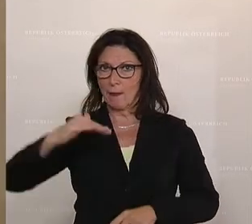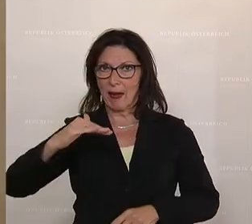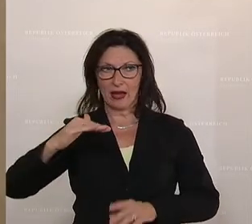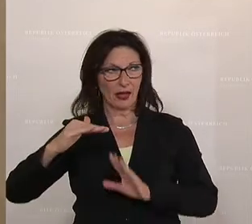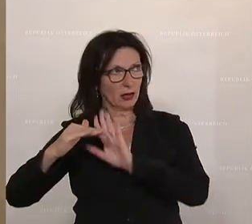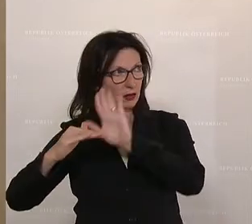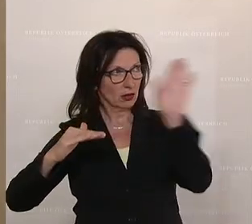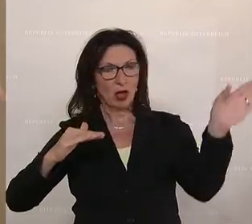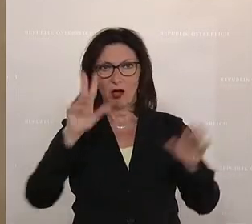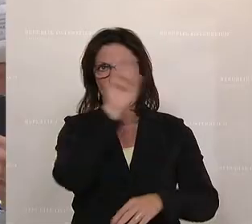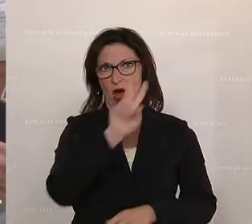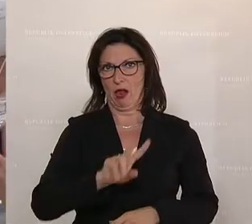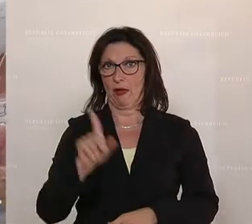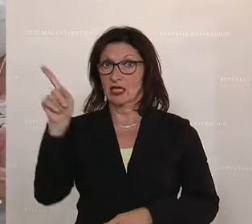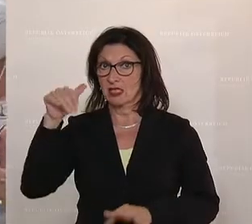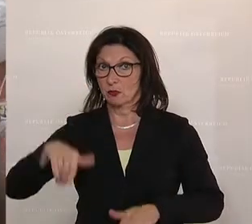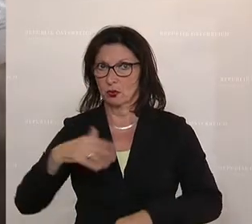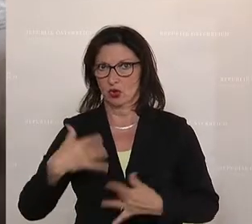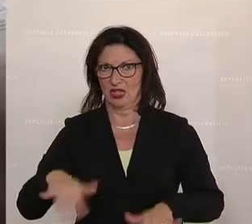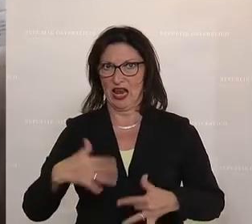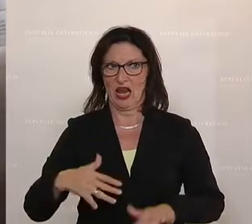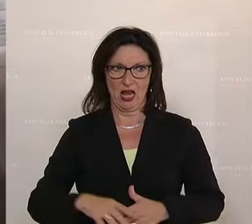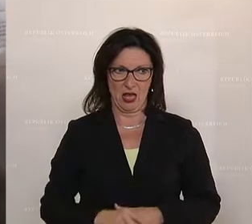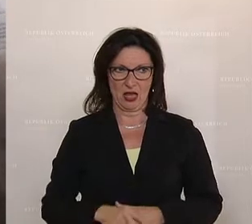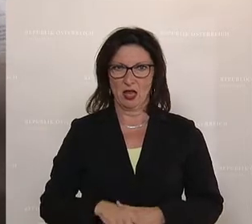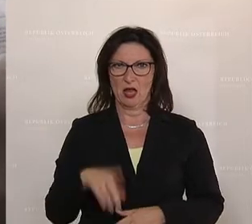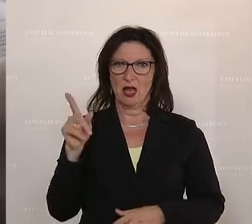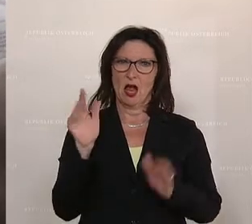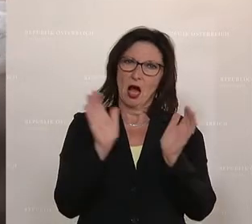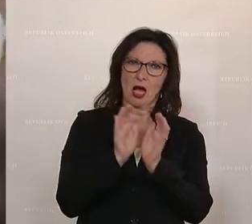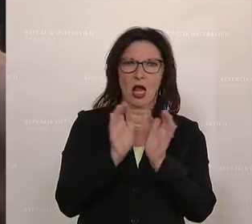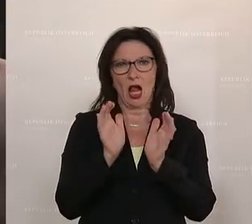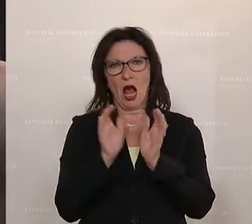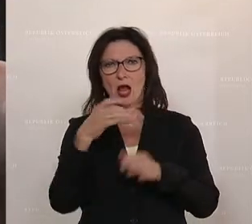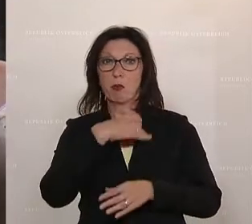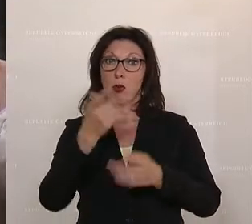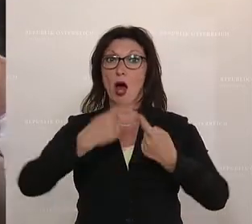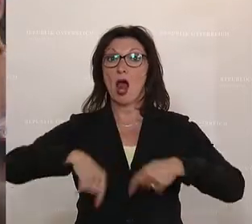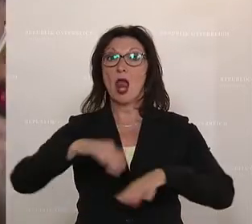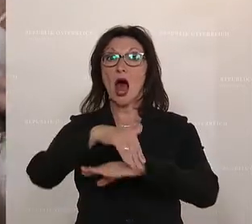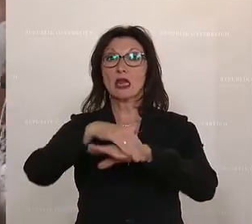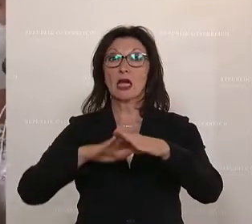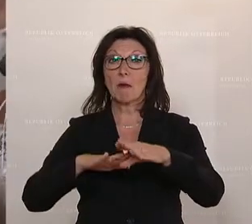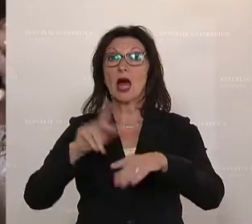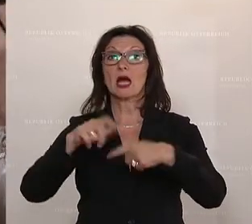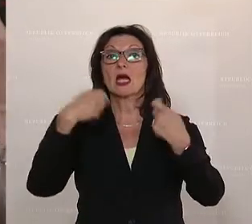Sie sich beeilen müssen. Sie würden sich wundern, wie viele nasse Fetzen es in einer kleinen burgenländischen Gemeinde gibt.